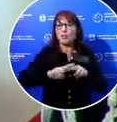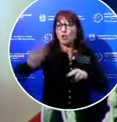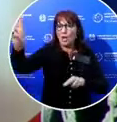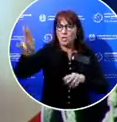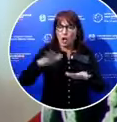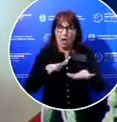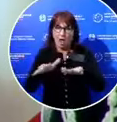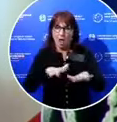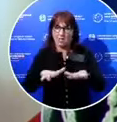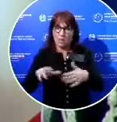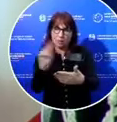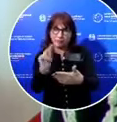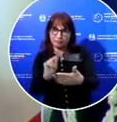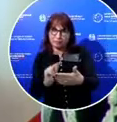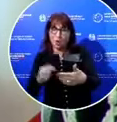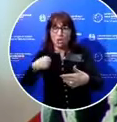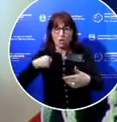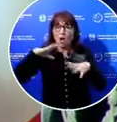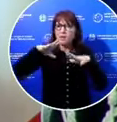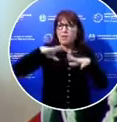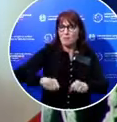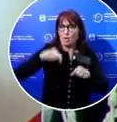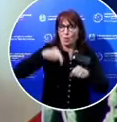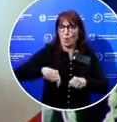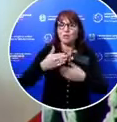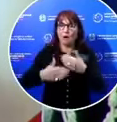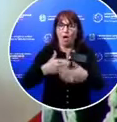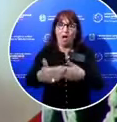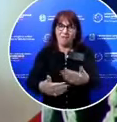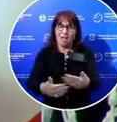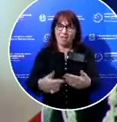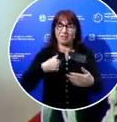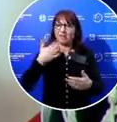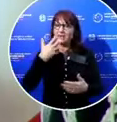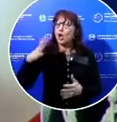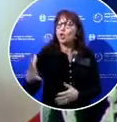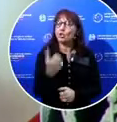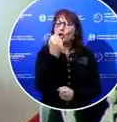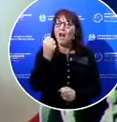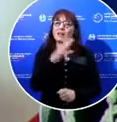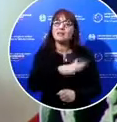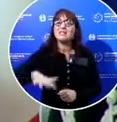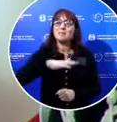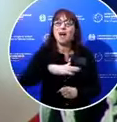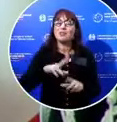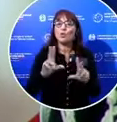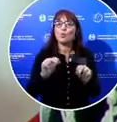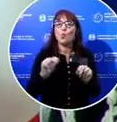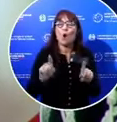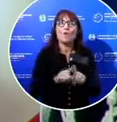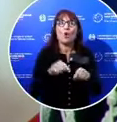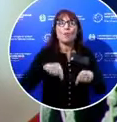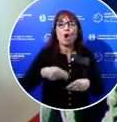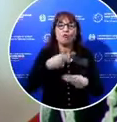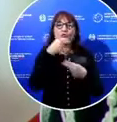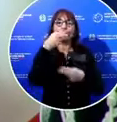d'azione. Questo è un impegno che ho preso e che porterò avanti, ma anche quello di provare a trovare uno spazio di innovazione di quello che oggi è denominato ancora